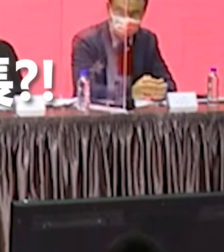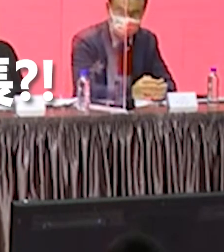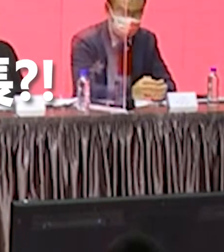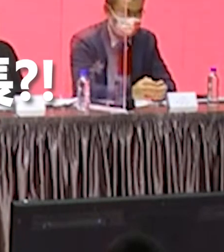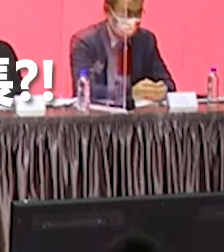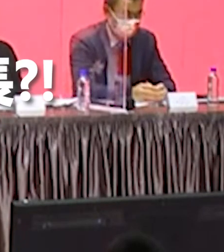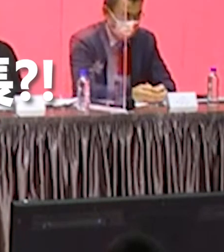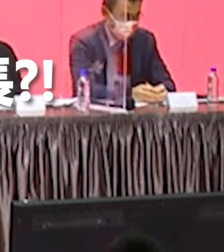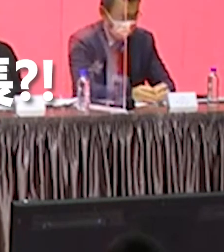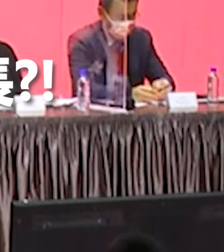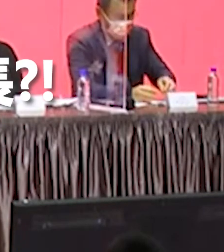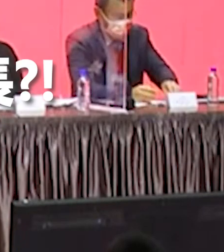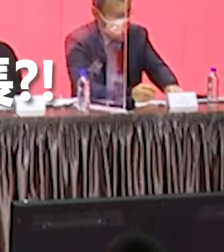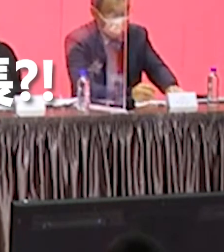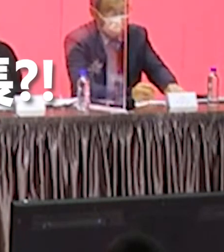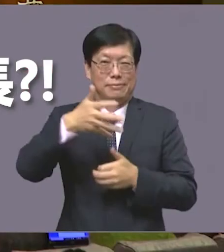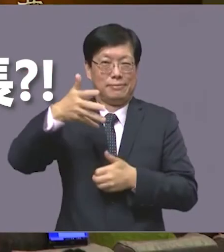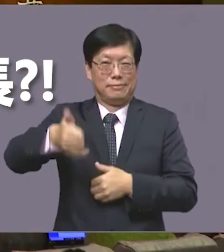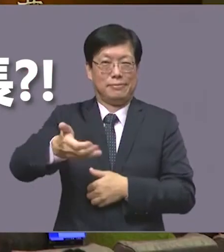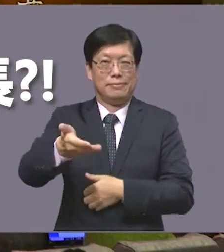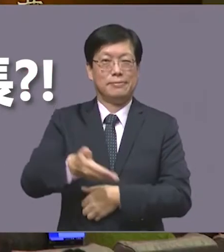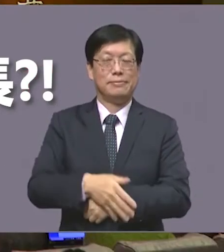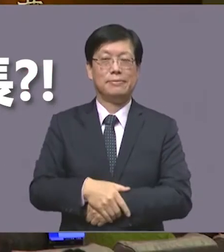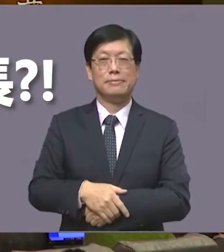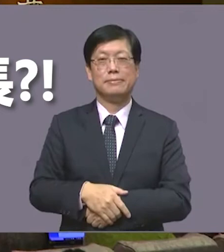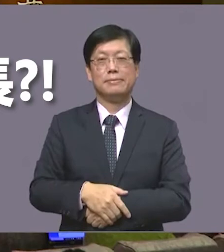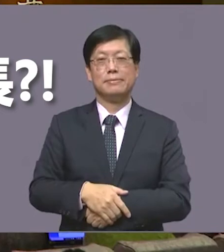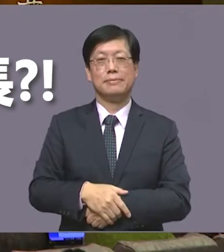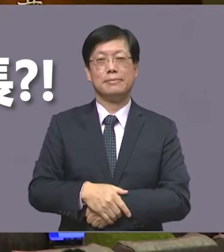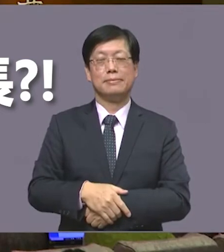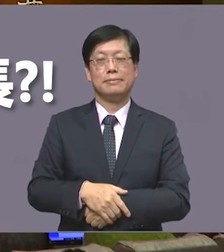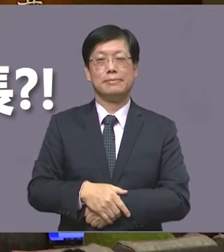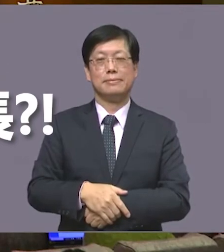哈。来，陈部长。